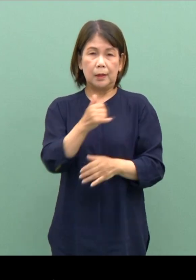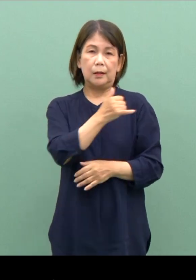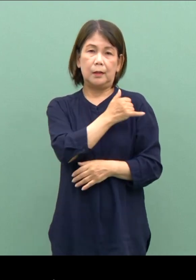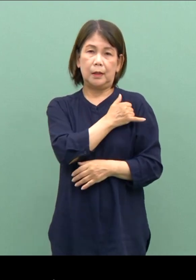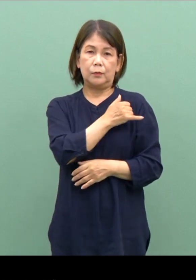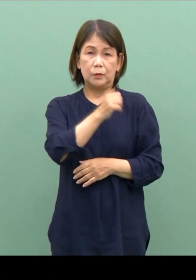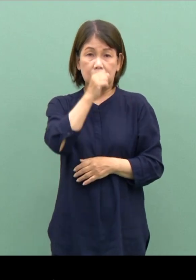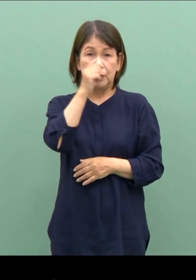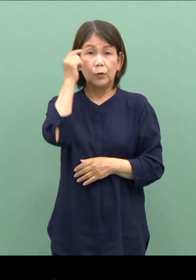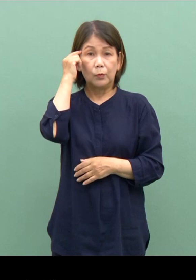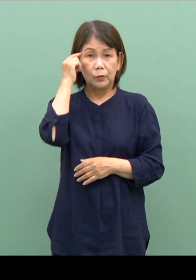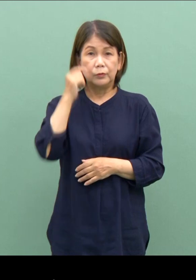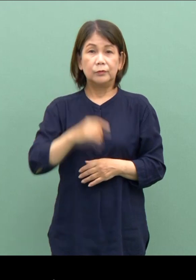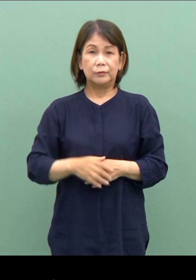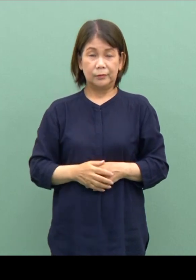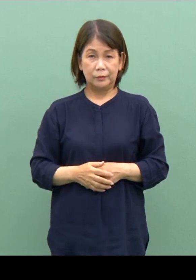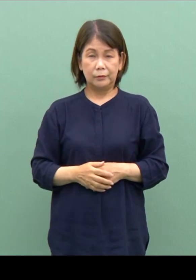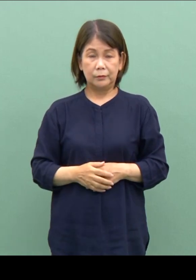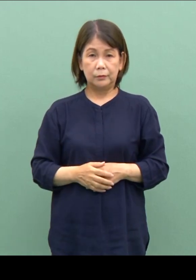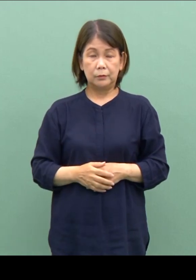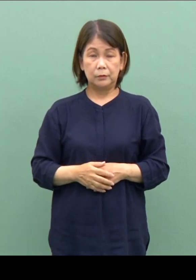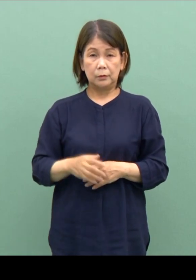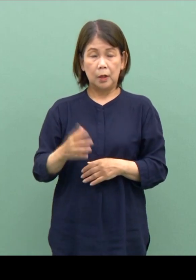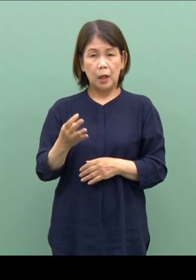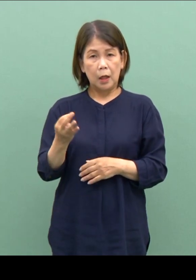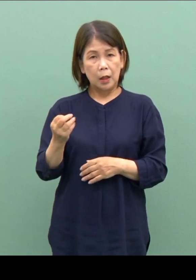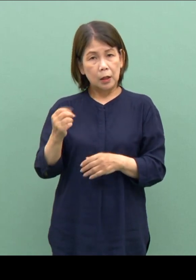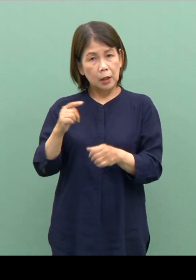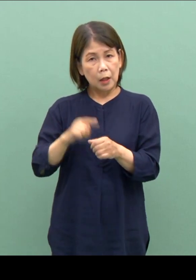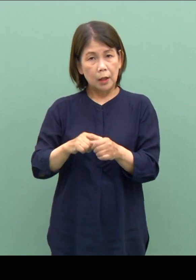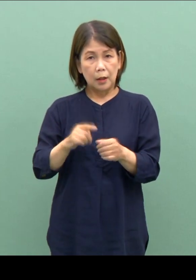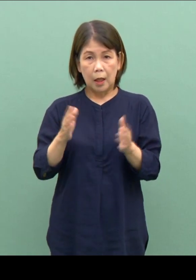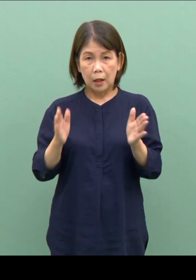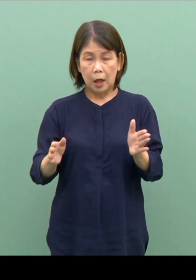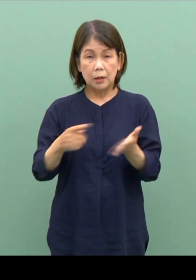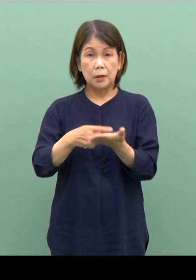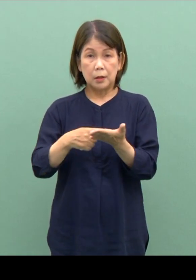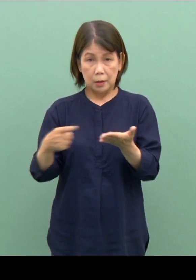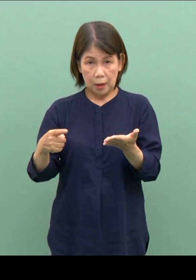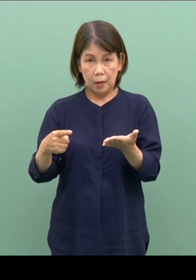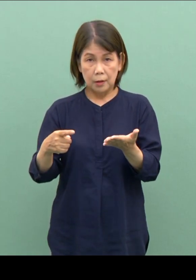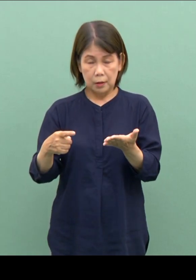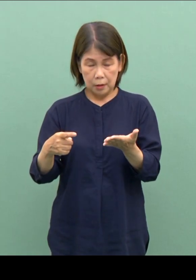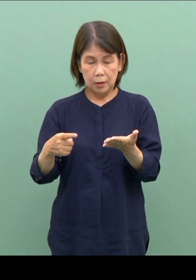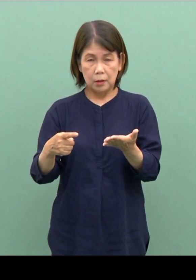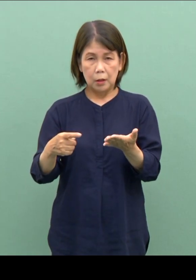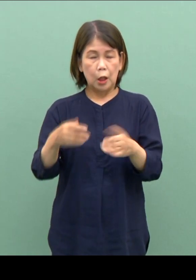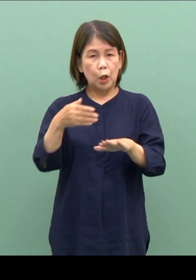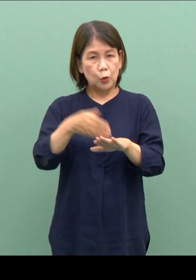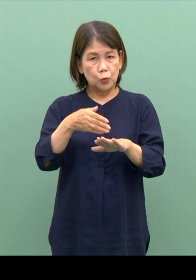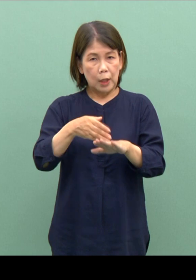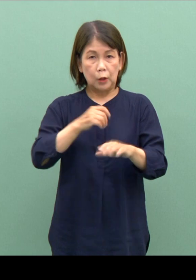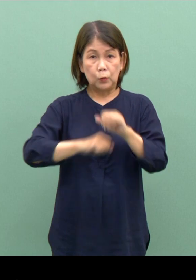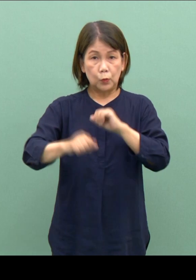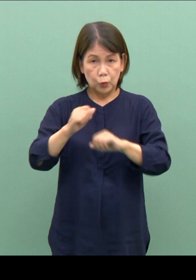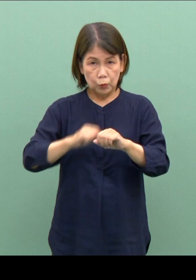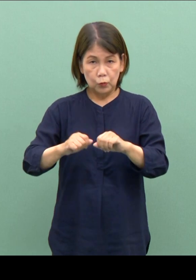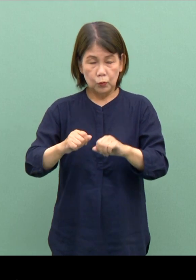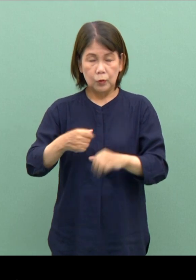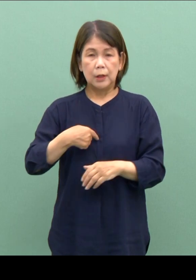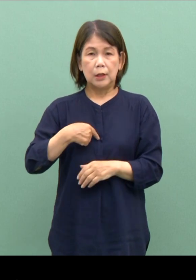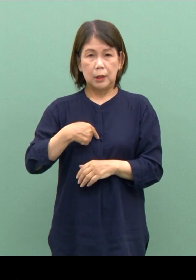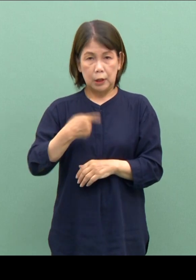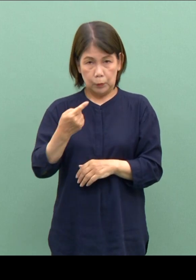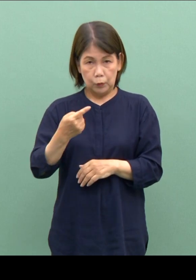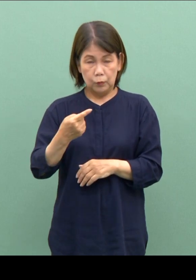てばいいなと思いました。 何年かに一度こうして現実に近いような形の訓練をするとですね、自分